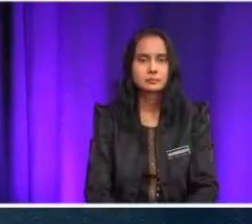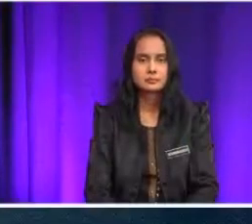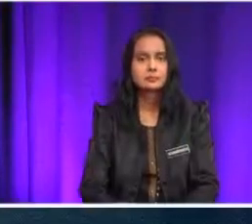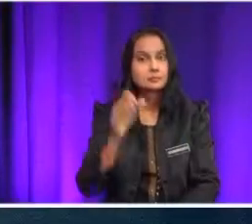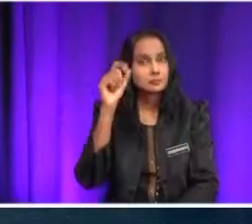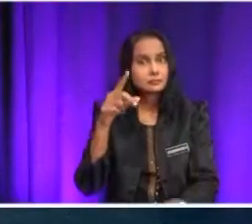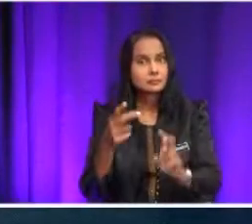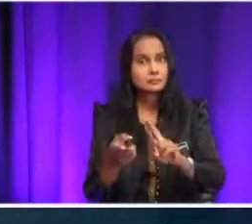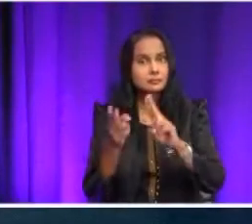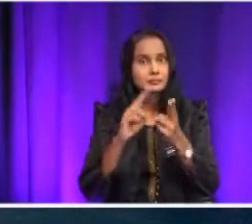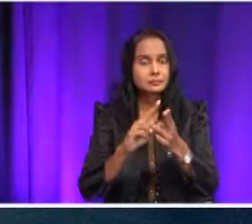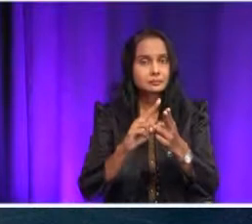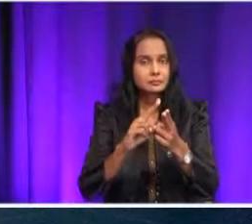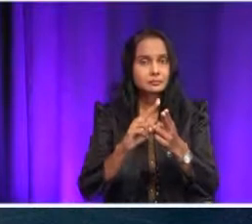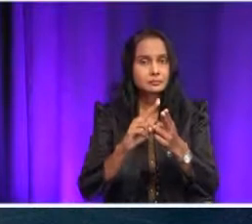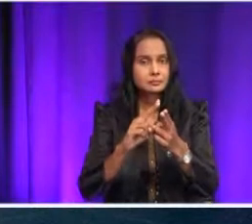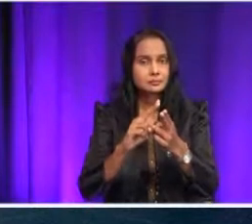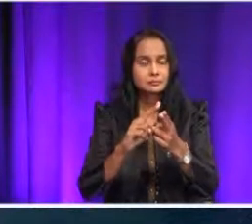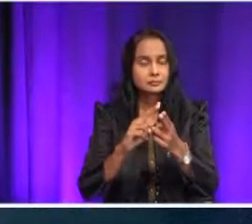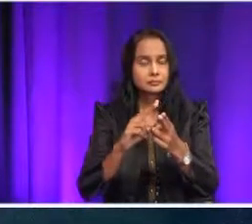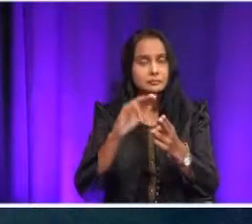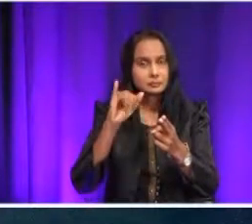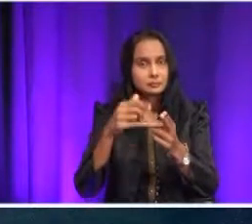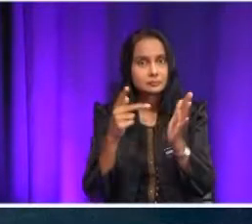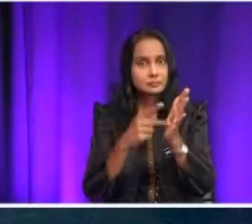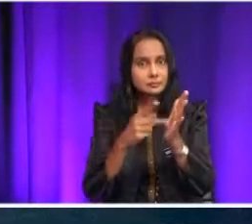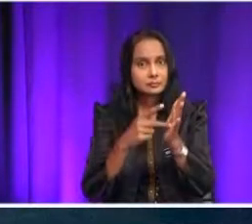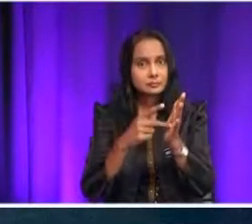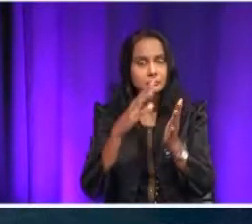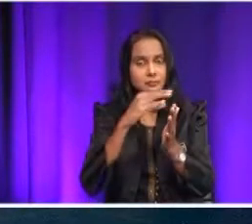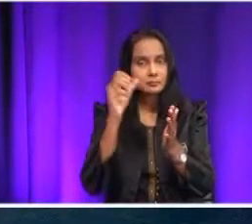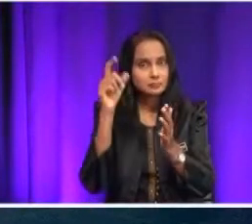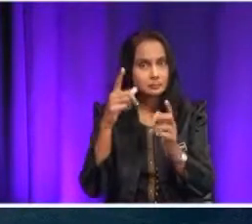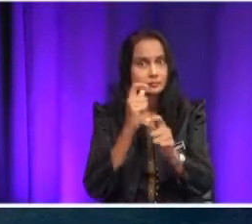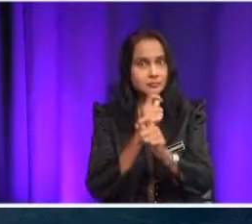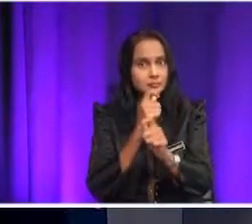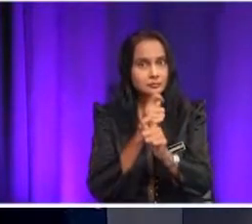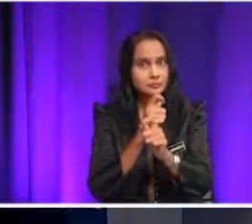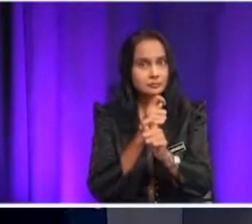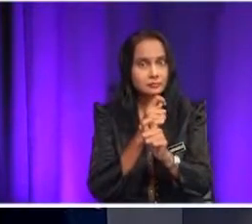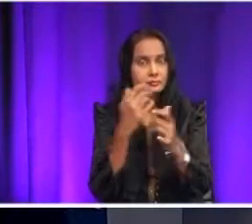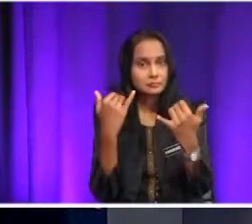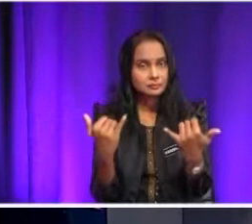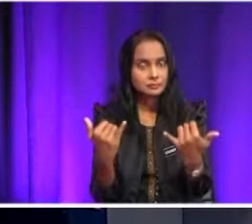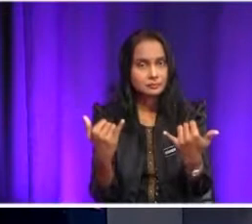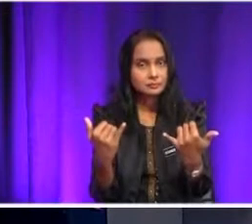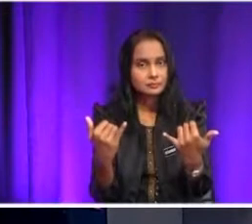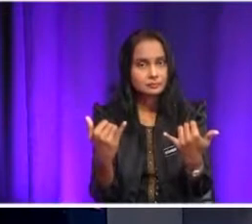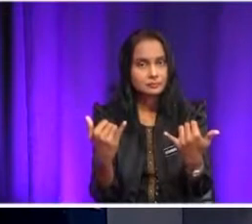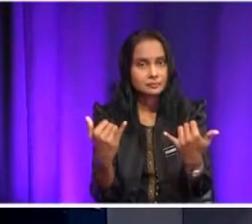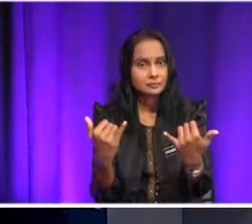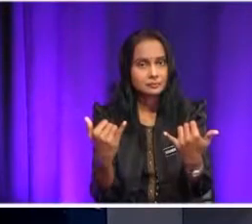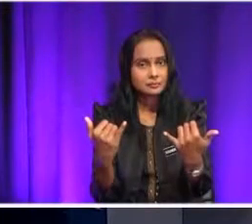pun dia Bikinlah yang berubah dan juga input tetap Oke sekarang kita pergi kepada